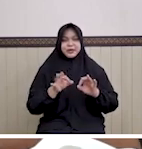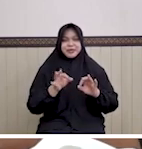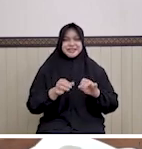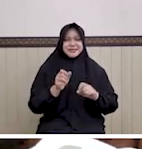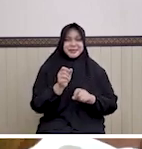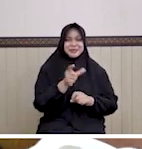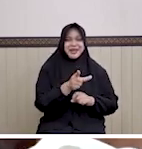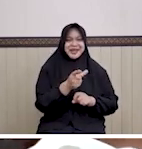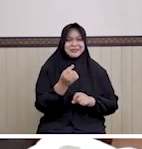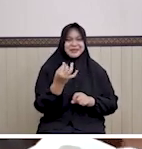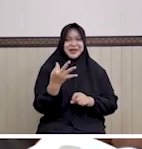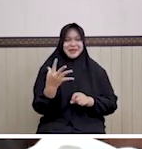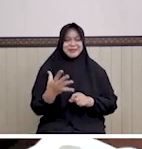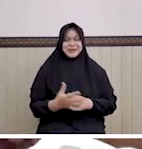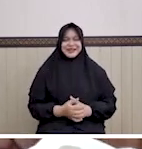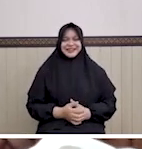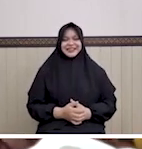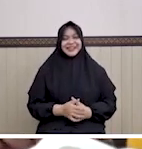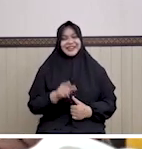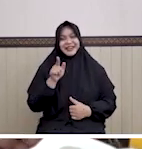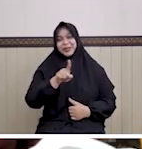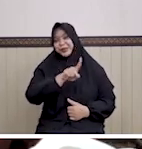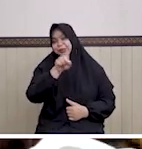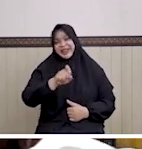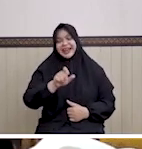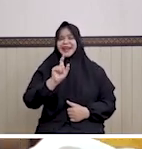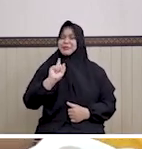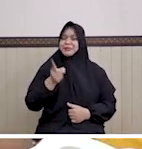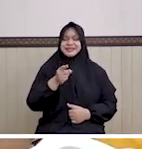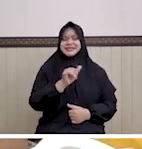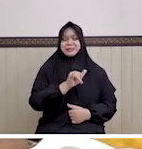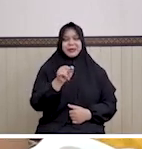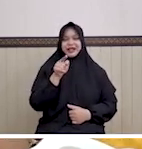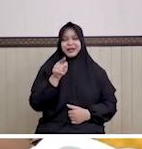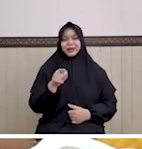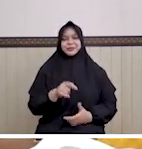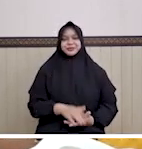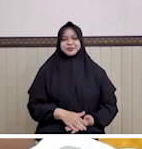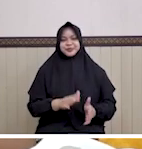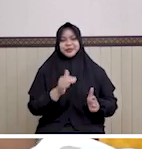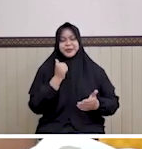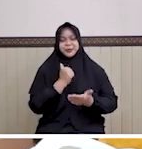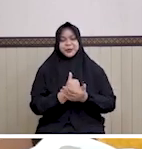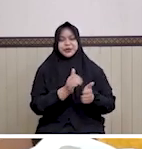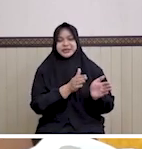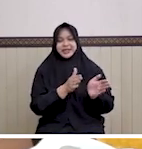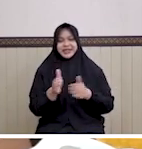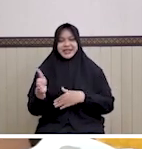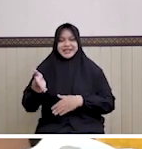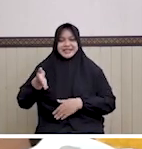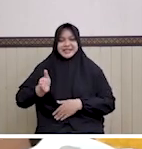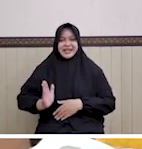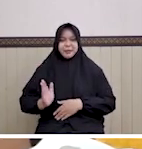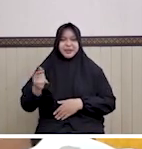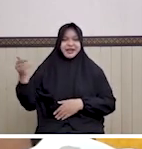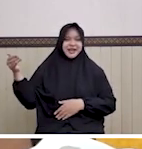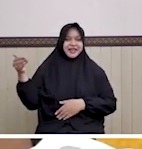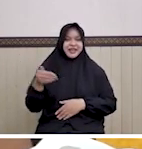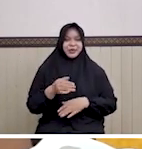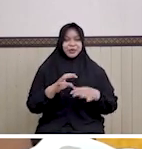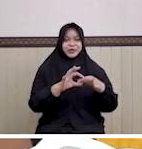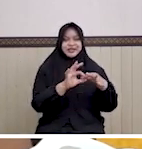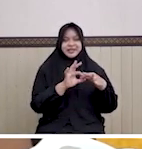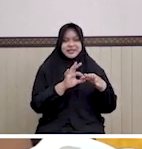ayo beberapa pertanyaan pasti seperti itu kebetulan setelah sikap datang kemudian